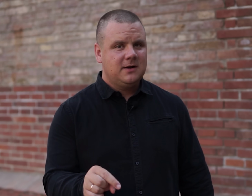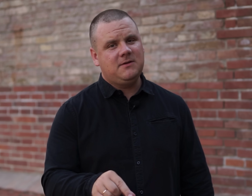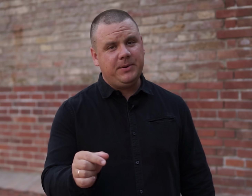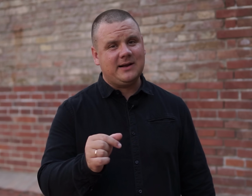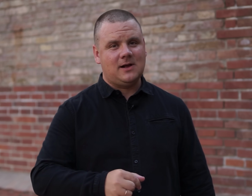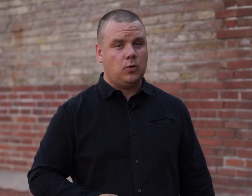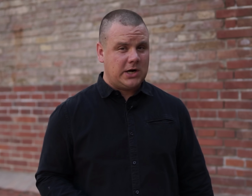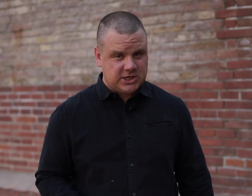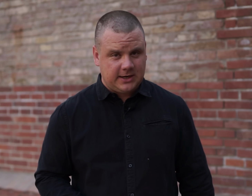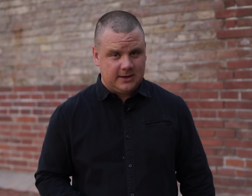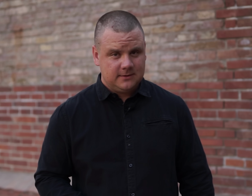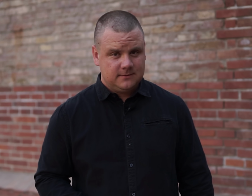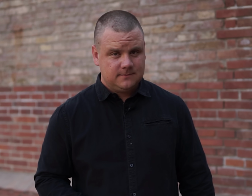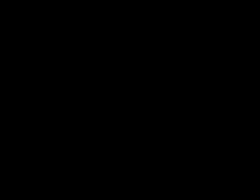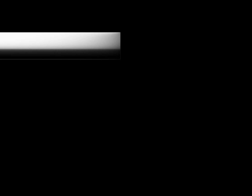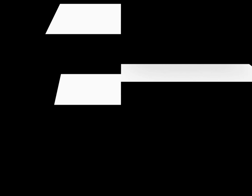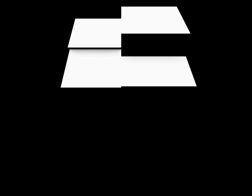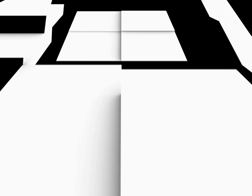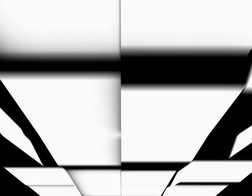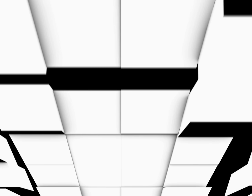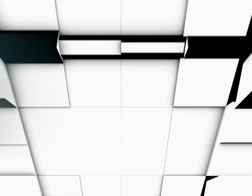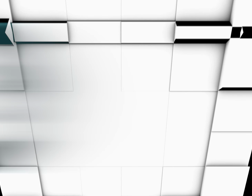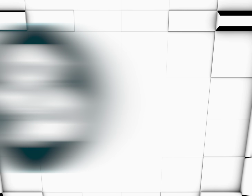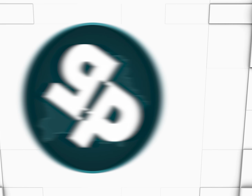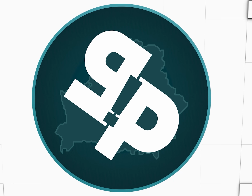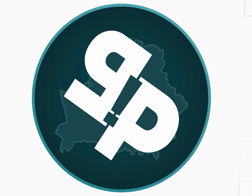там, где приказал Лукашенко.